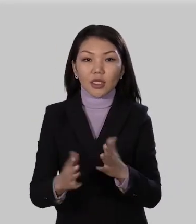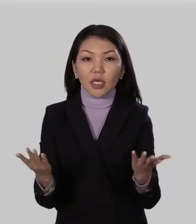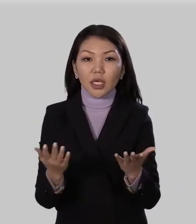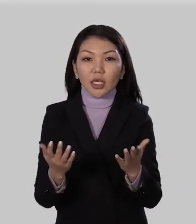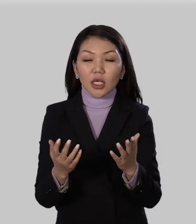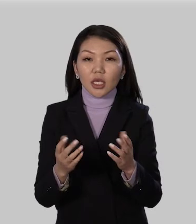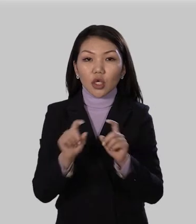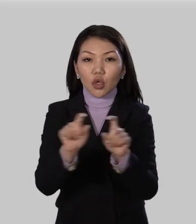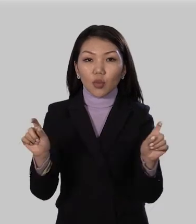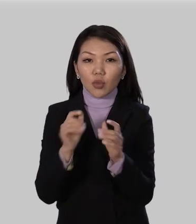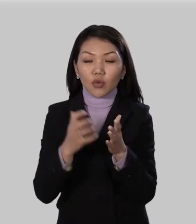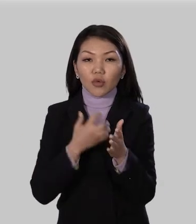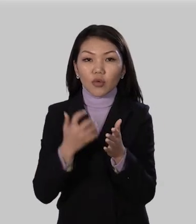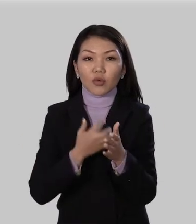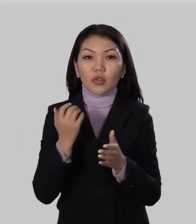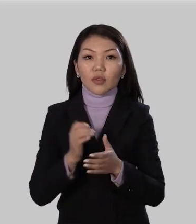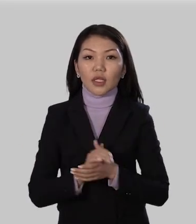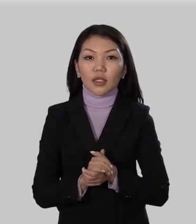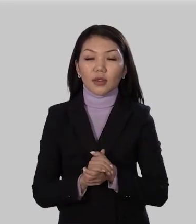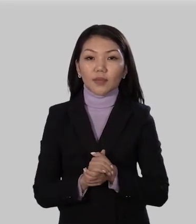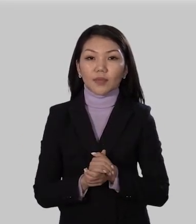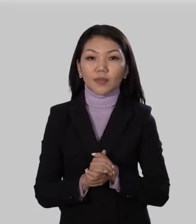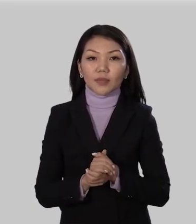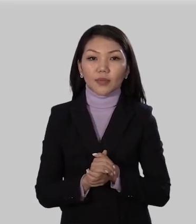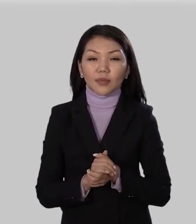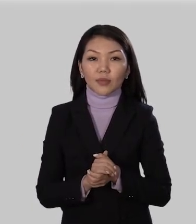Какие буквы пропущены?